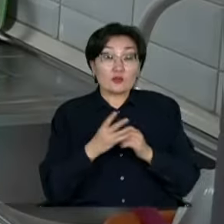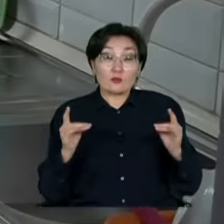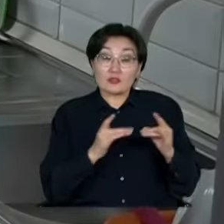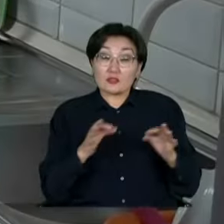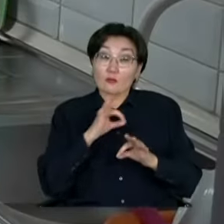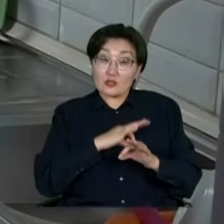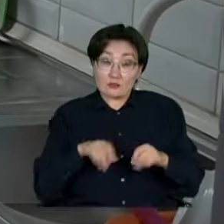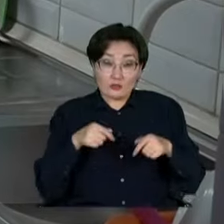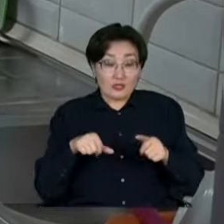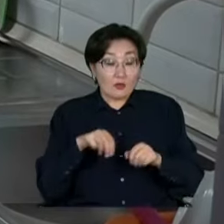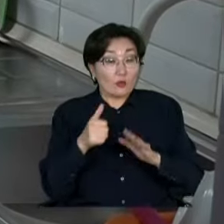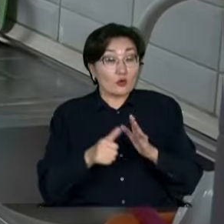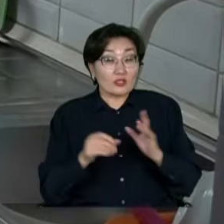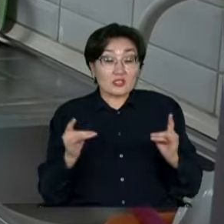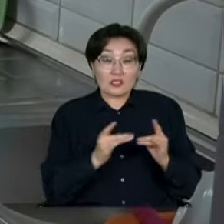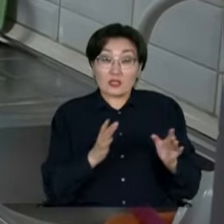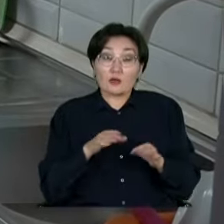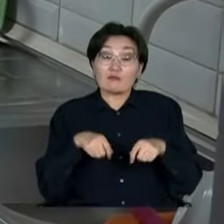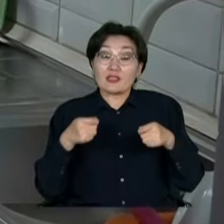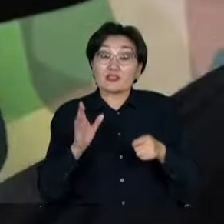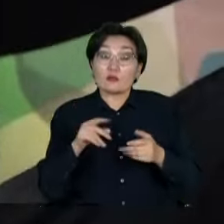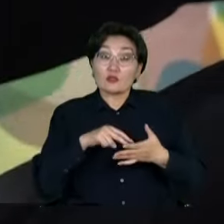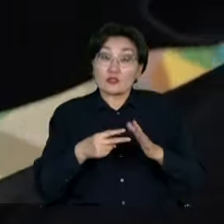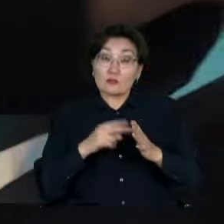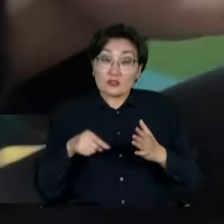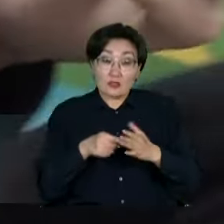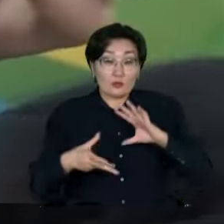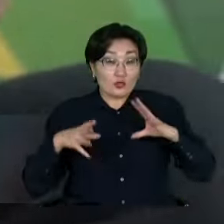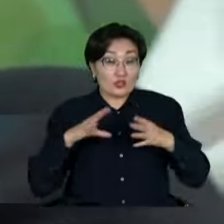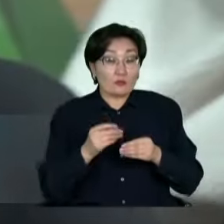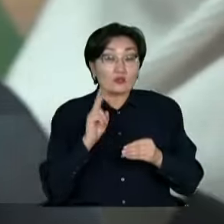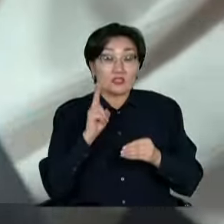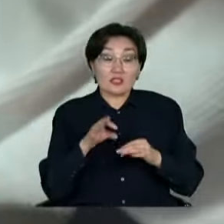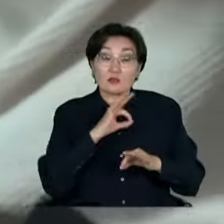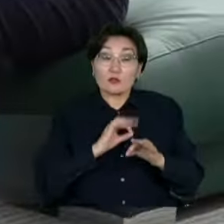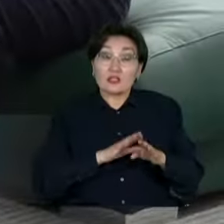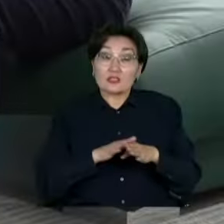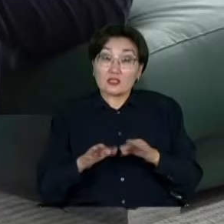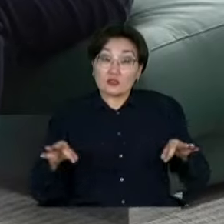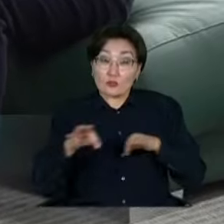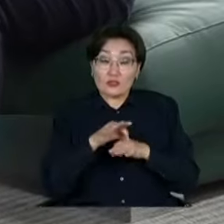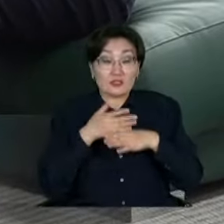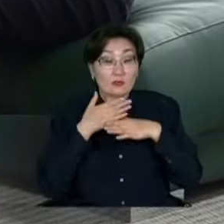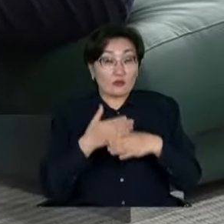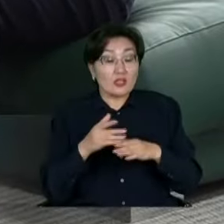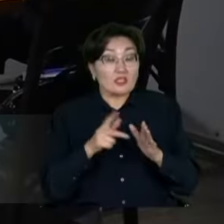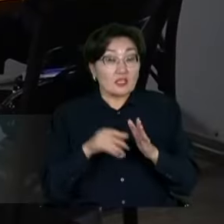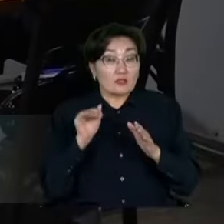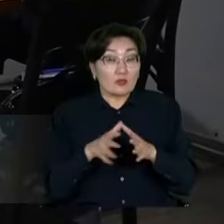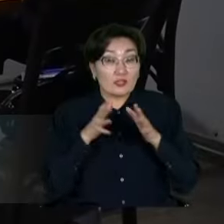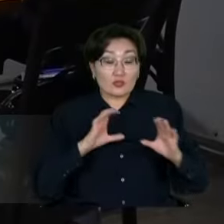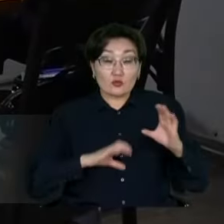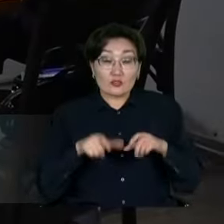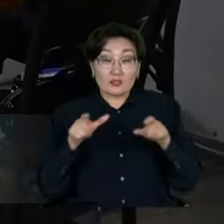пайдалануға берілсе, биыл 16-сы жүзеге асырылып жатыр. Осылайша мегаполисте бас аяғы 2 жылда қолға алынған жоба арқылы 8000-нан аса студент төсек